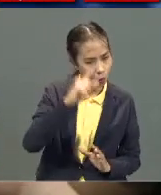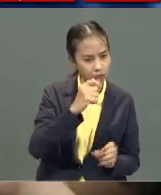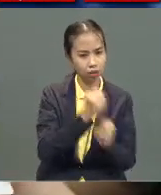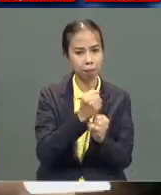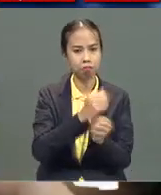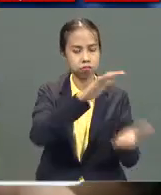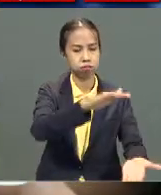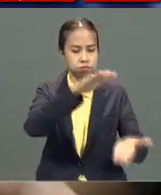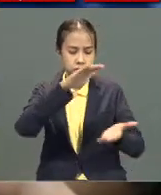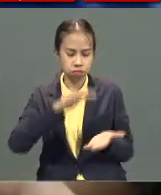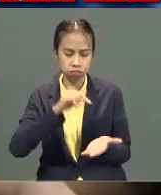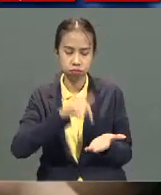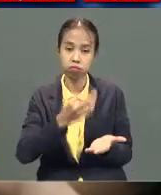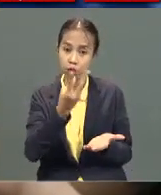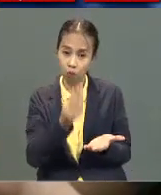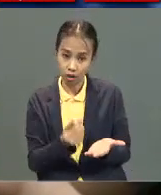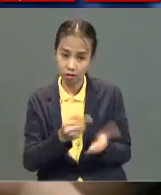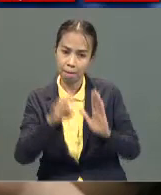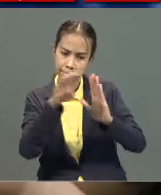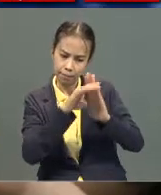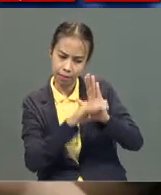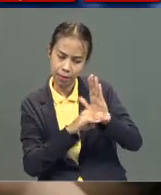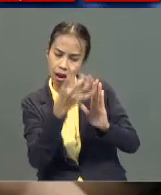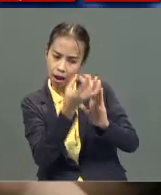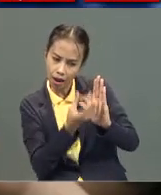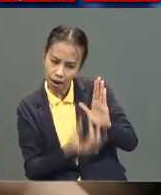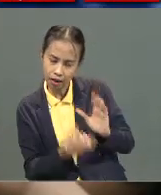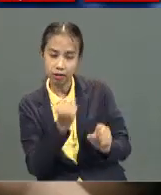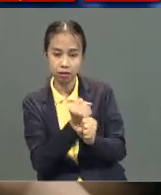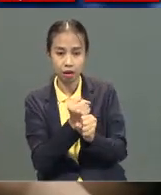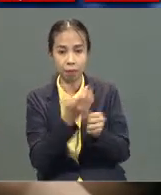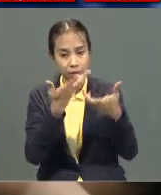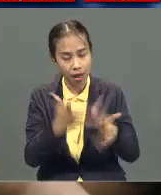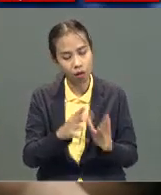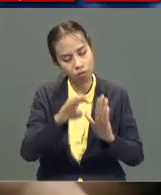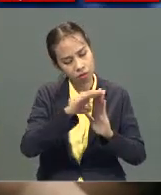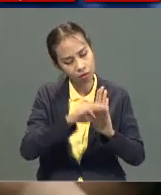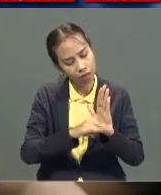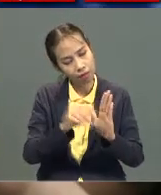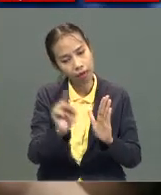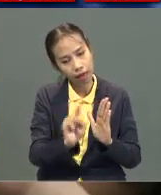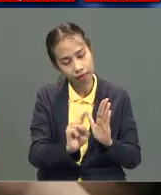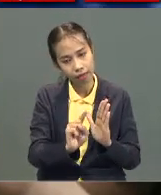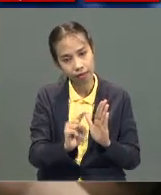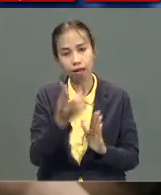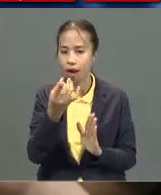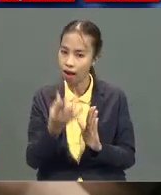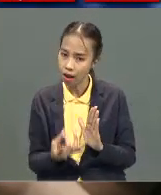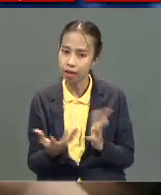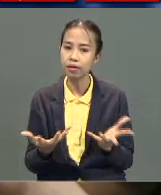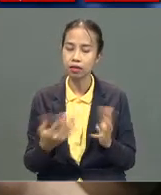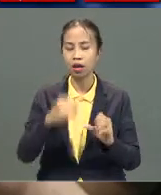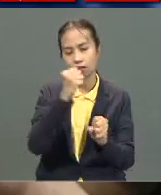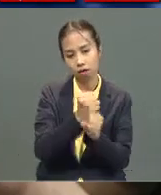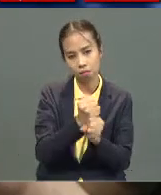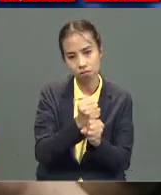เรารับมาเมื่อไหร่ในแต่ละขั้นตอนเนี่ยดำเนินการไปในขั้นตอนไหนอะไรยังไงก็ไล่กัน